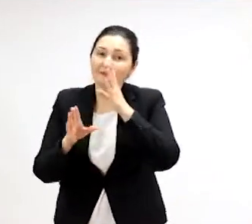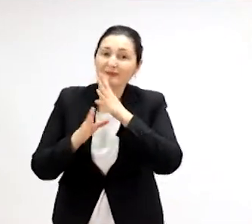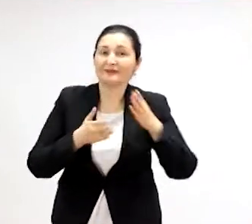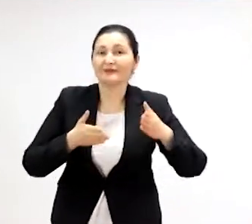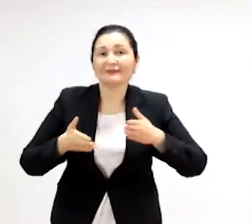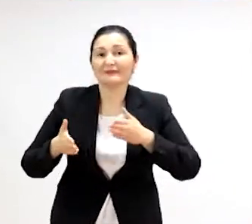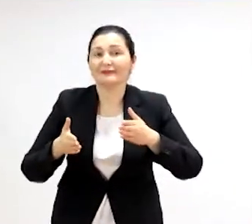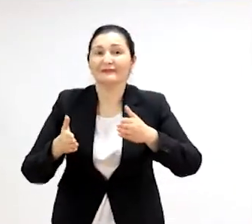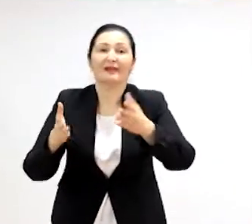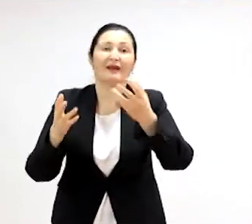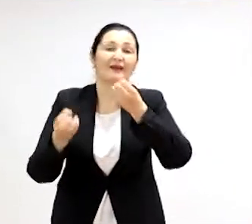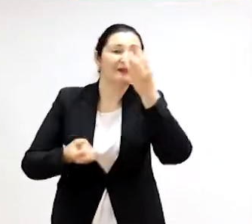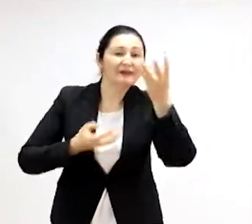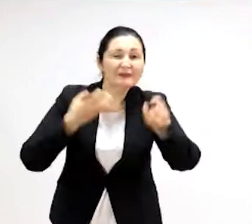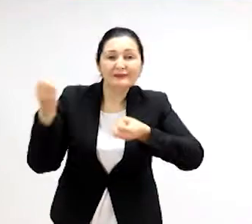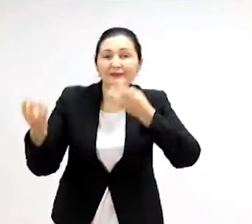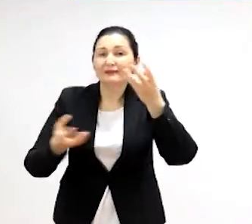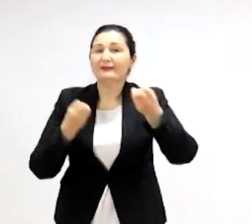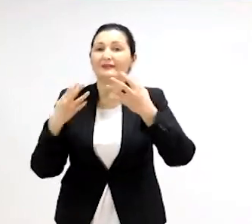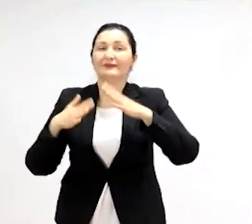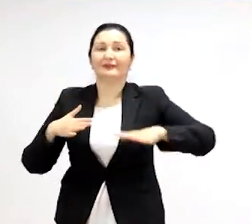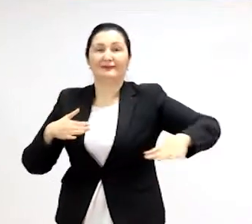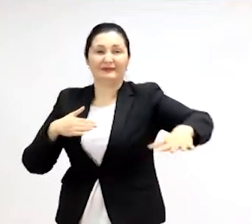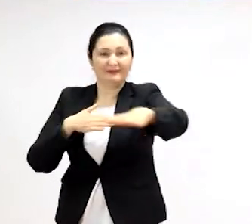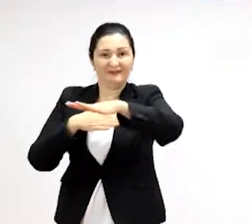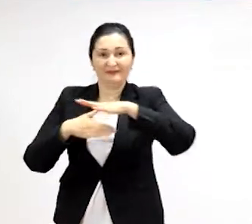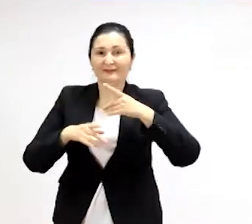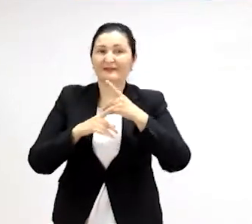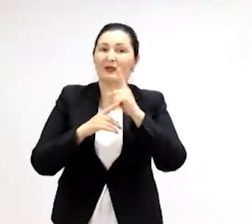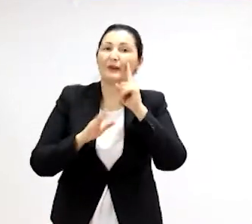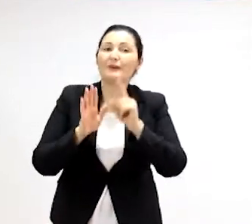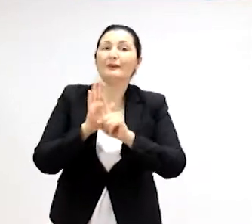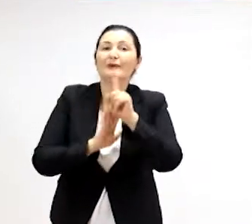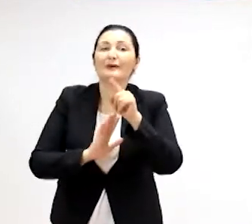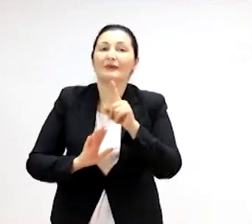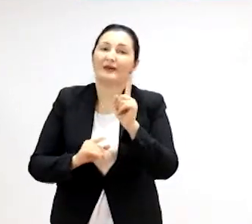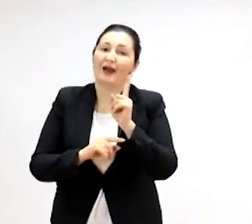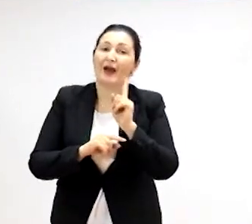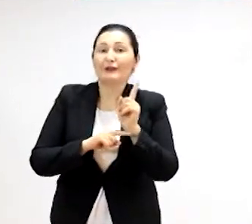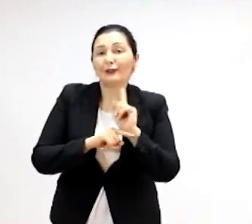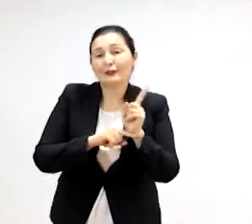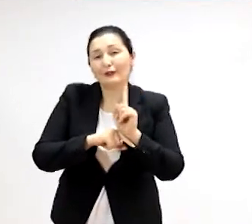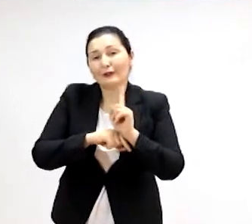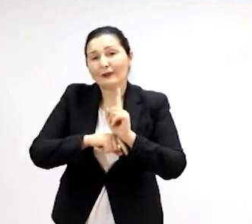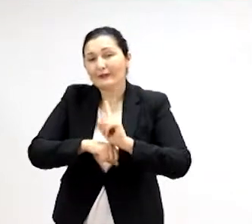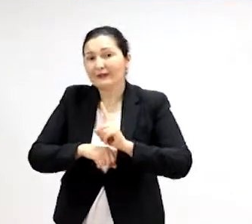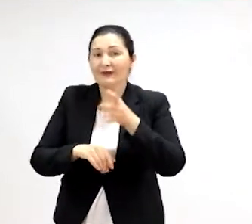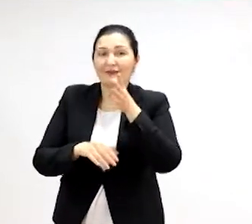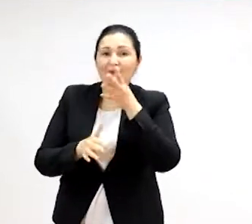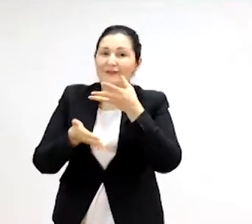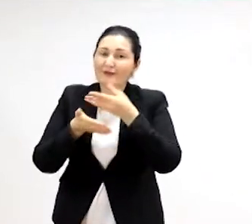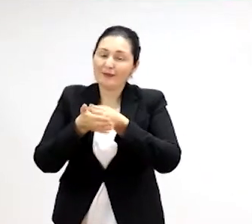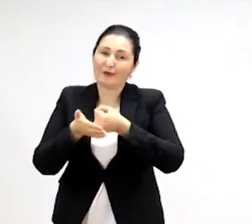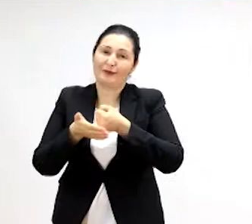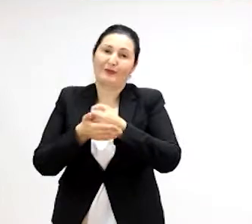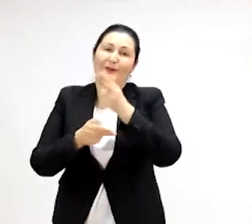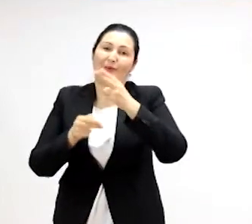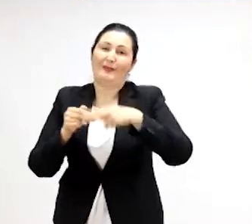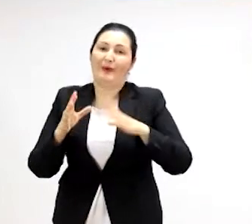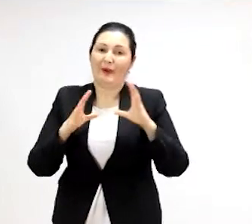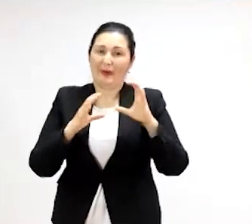дар мағзори сабзу хӯрам ё дар канори ягон чашмаи ширин тиқ-тиқ кунон боқӣ мондаи умрашро